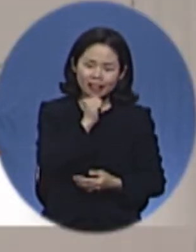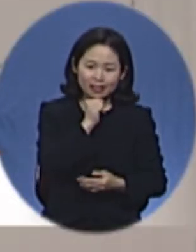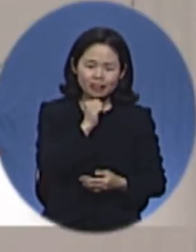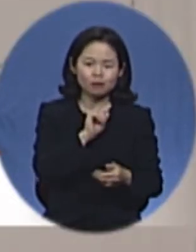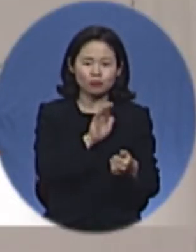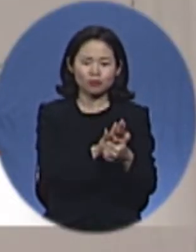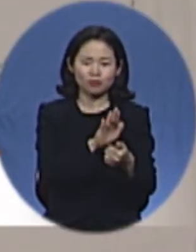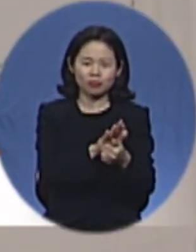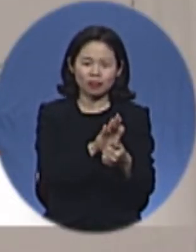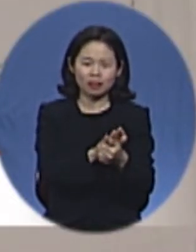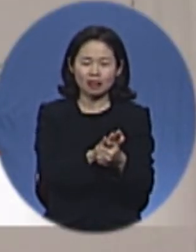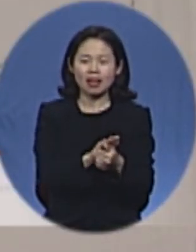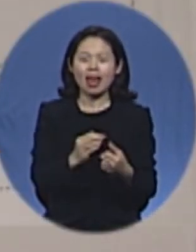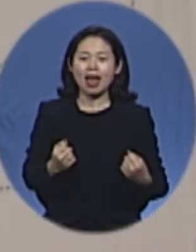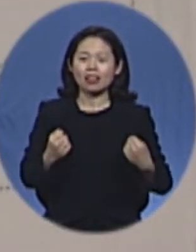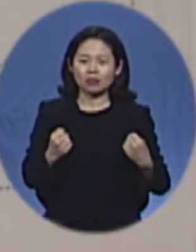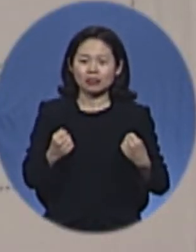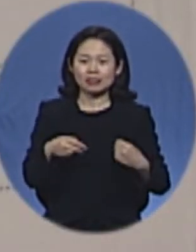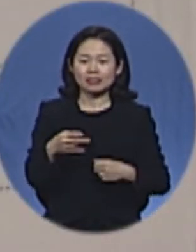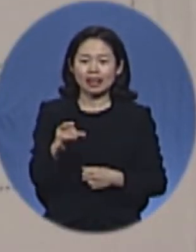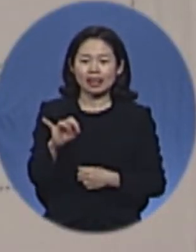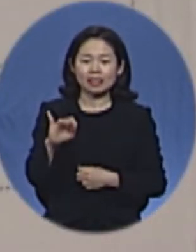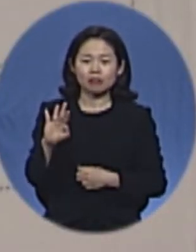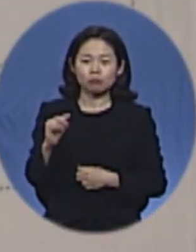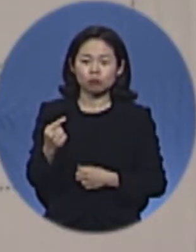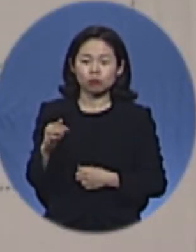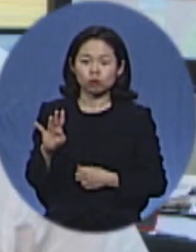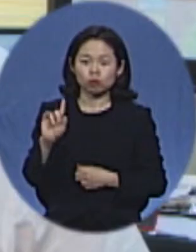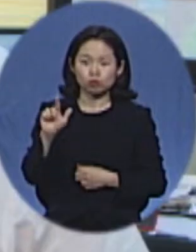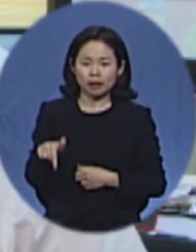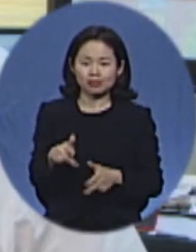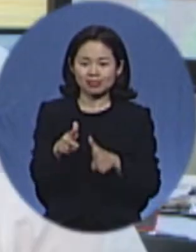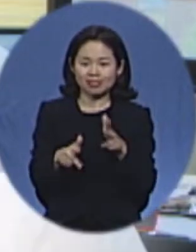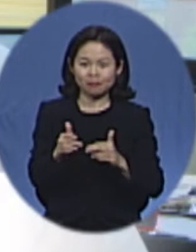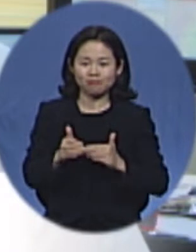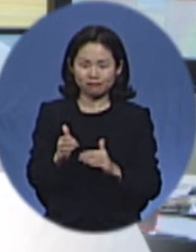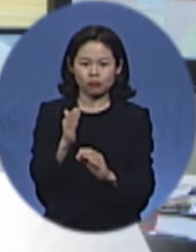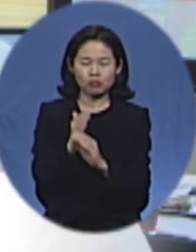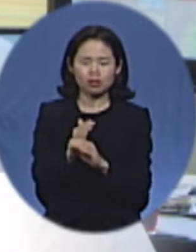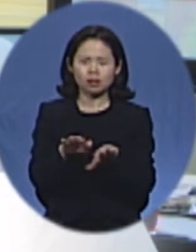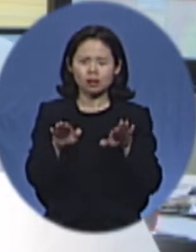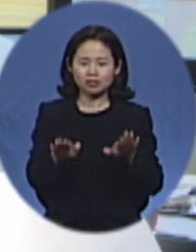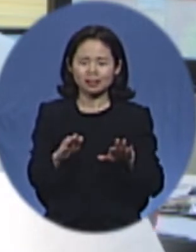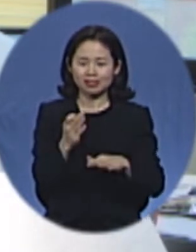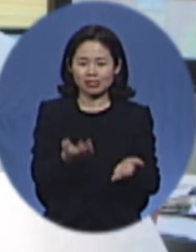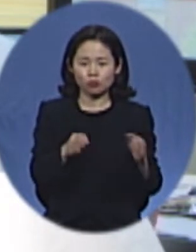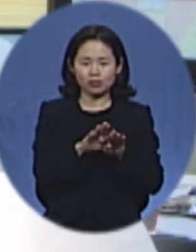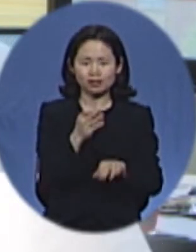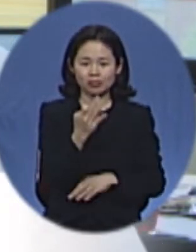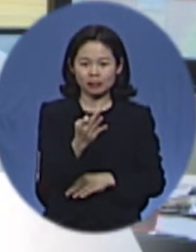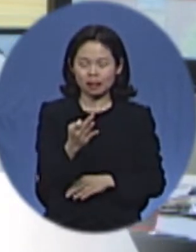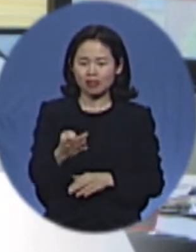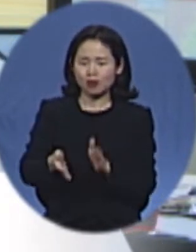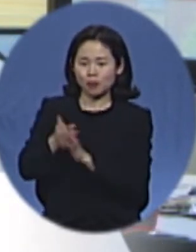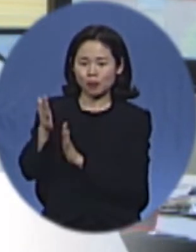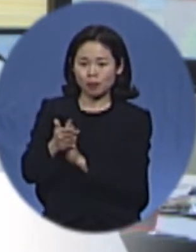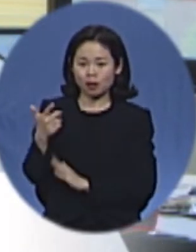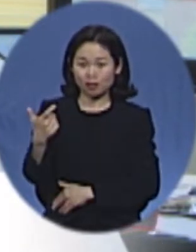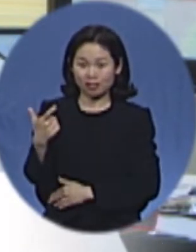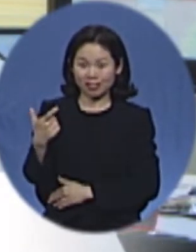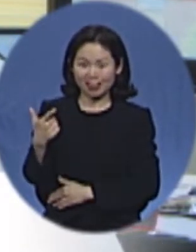지원하는 일명 에너지 세이브백 사업을 추진합니다. 현재 14개 기관 66개 건물이 참여를